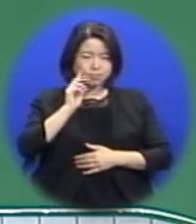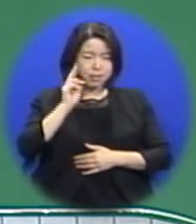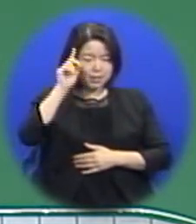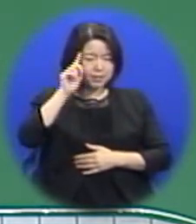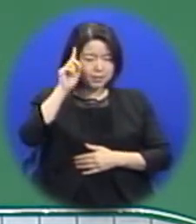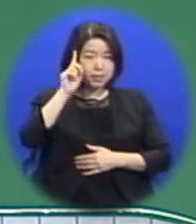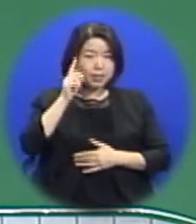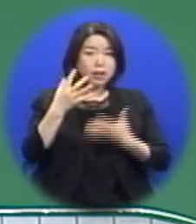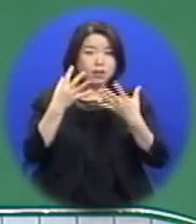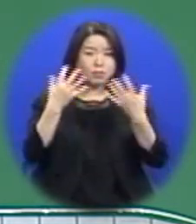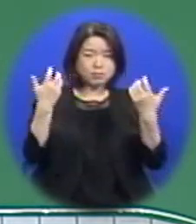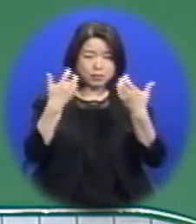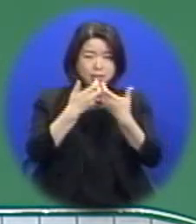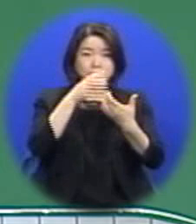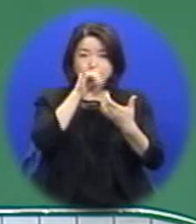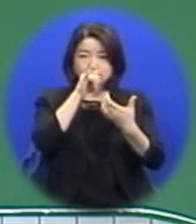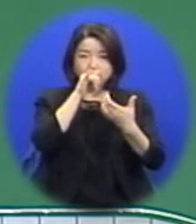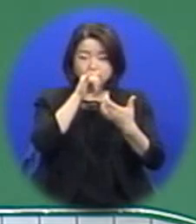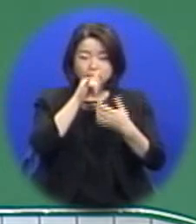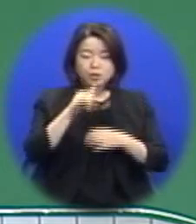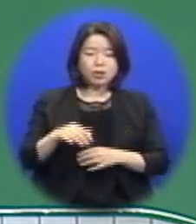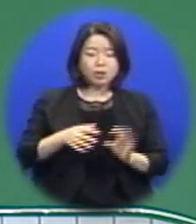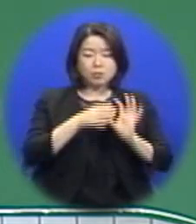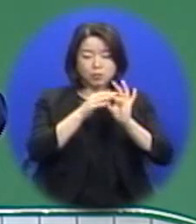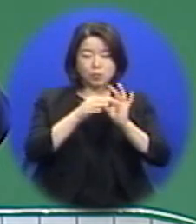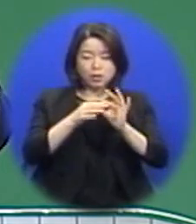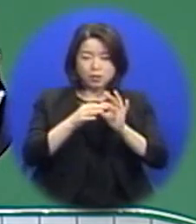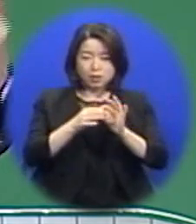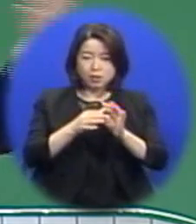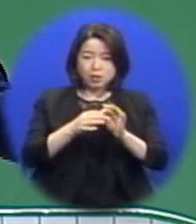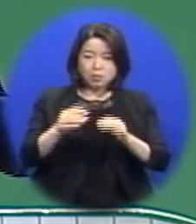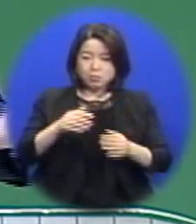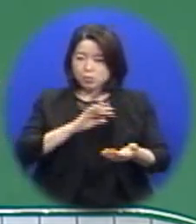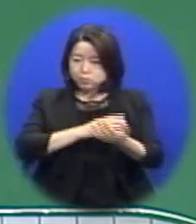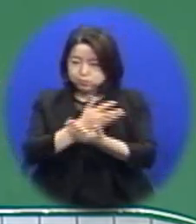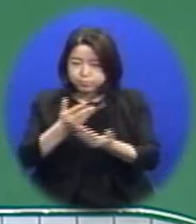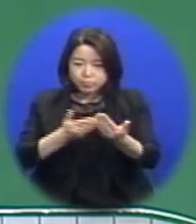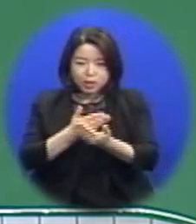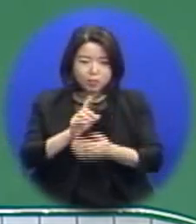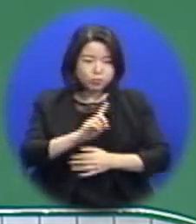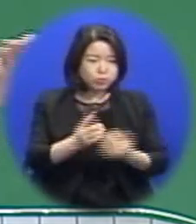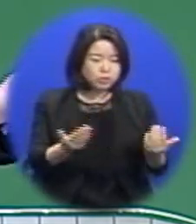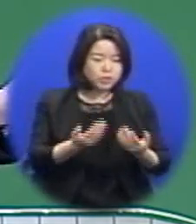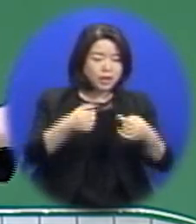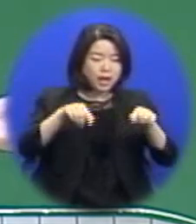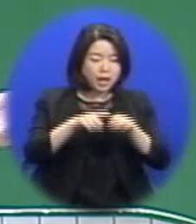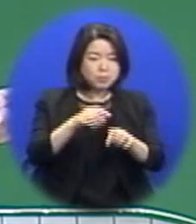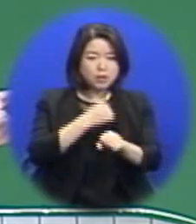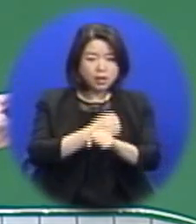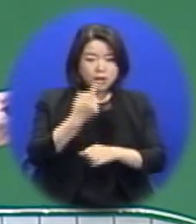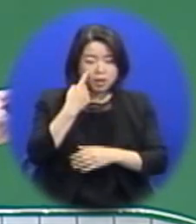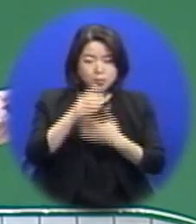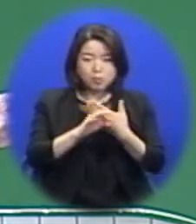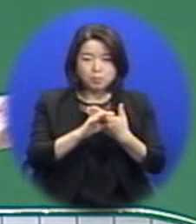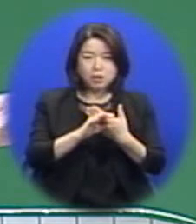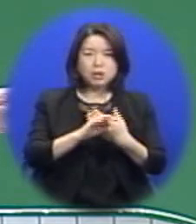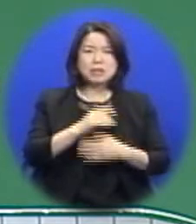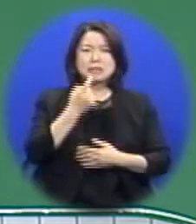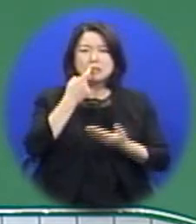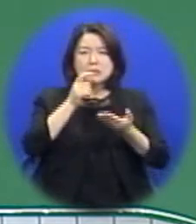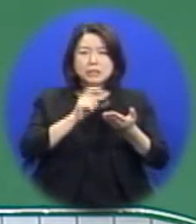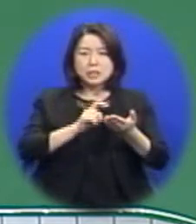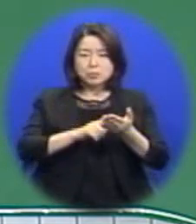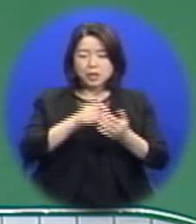조금만 서로 관계를 맺어보고 사귀고 무슨 일을 같이 해보면 서로 금방 시험을 당하고